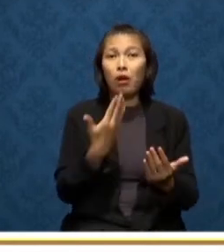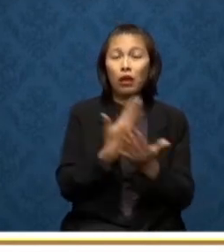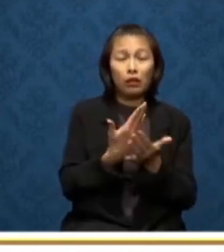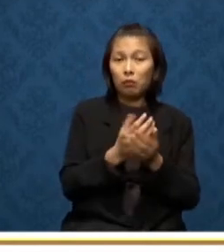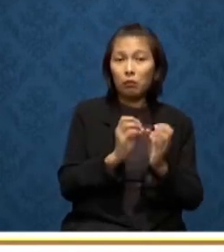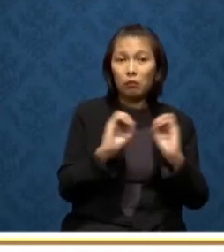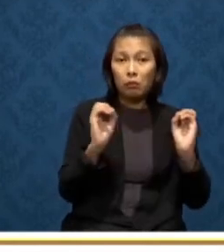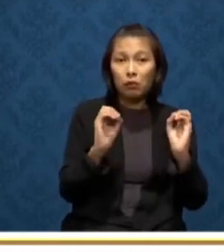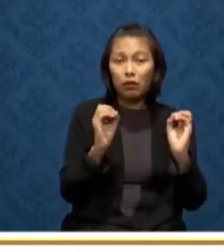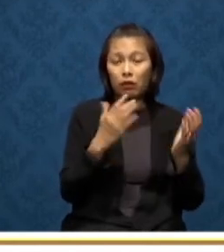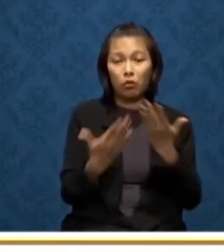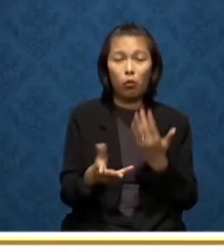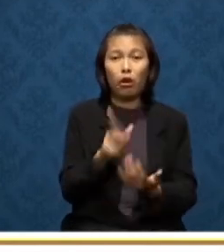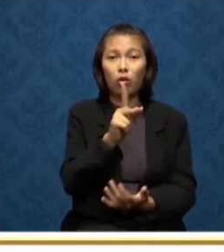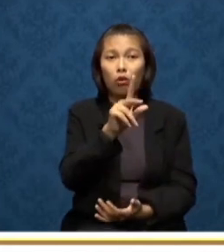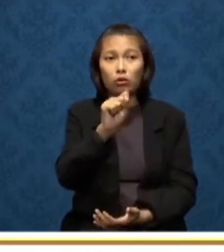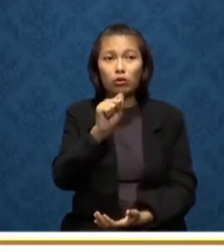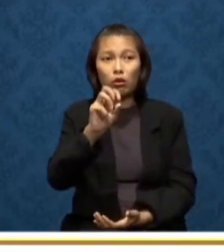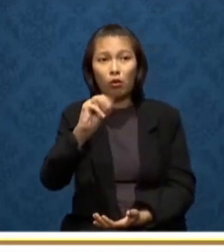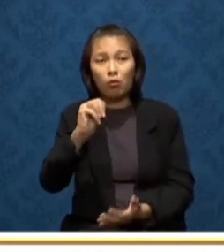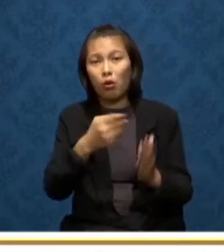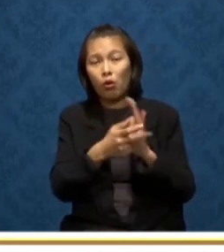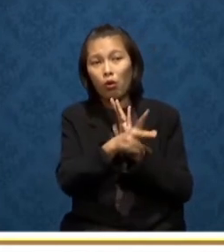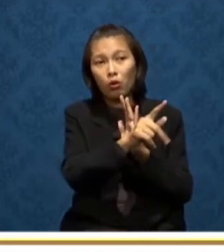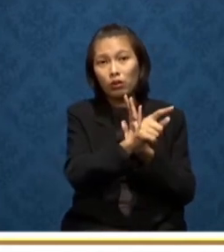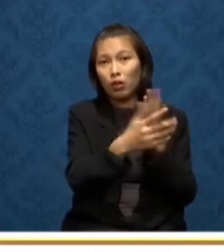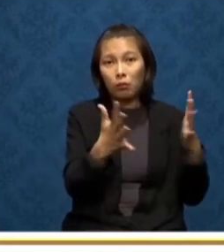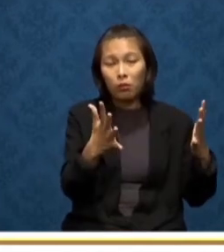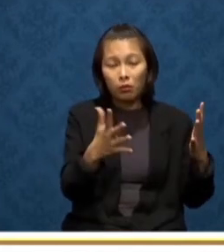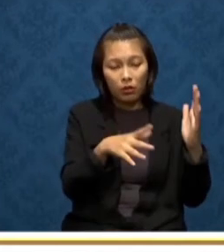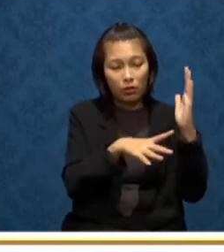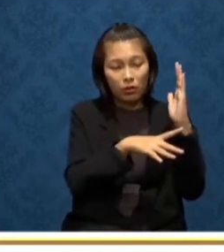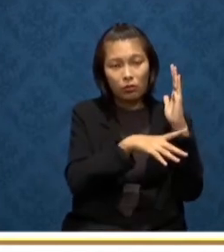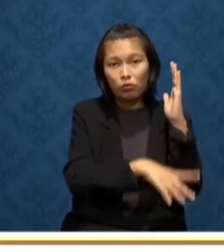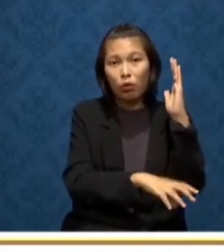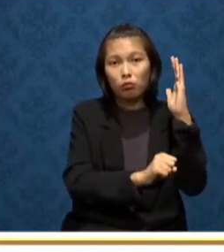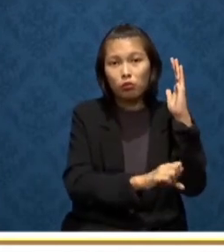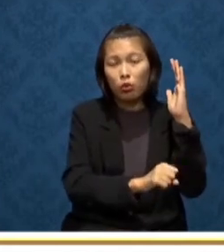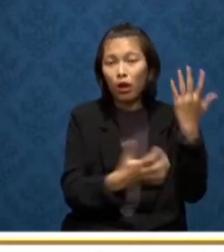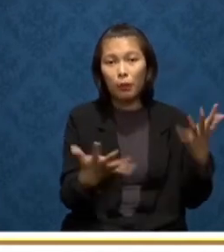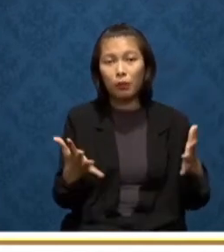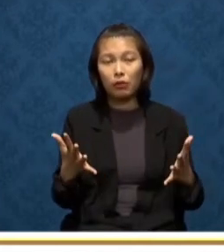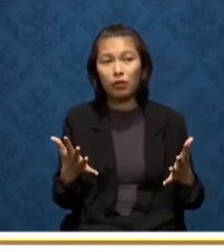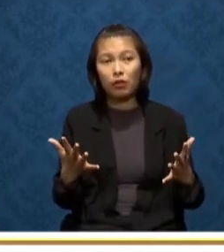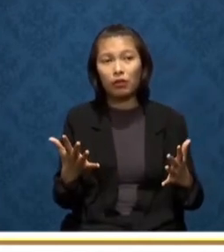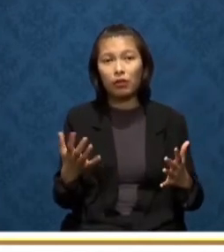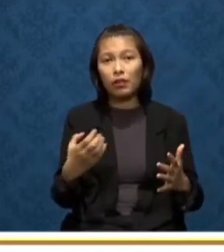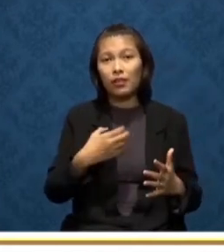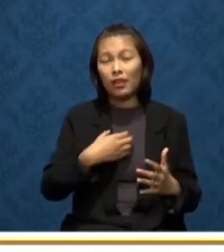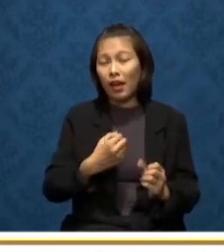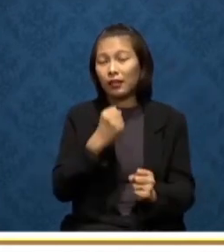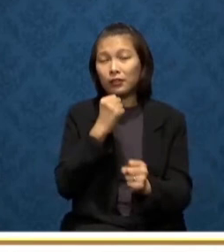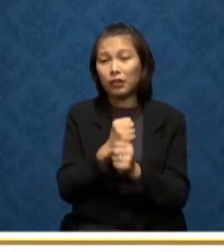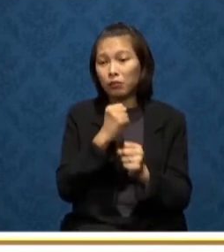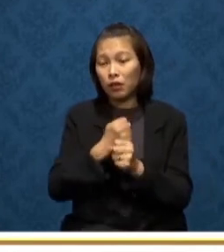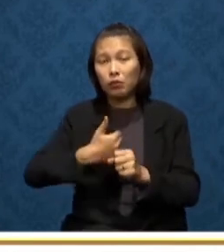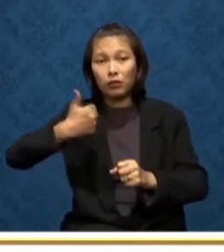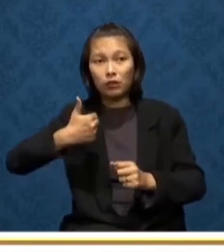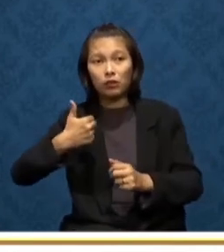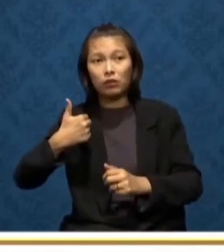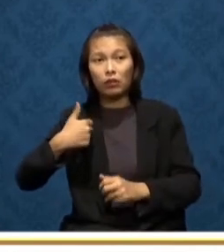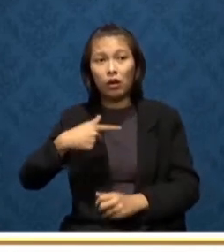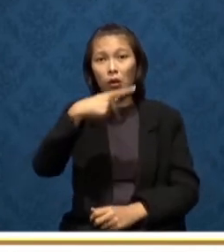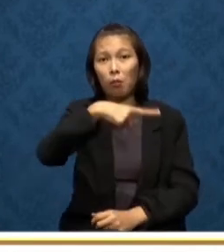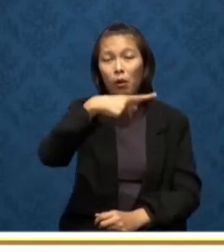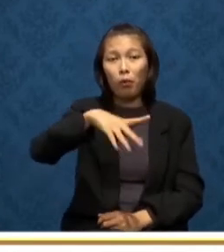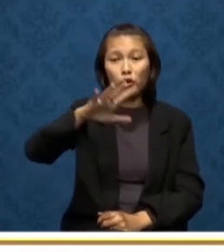หรือว่ากสมตามขอนแก่นไม่มีตามสงครามไม่มีอยากจะสร้างแบบองค์กรอื่นๆไหมครับปปช